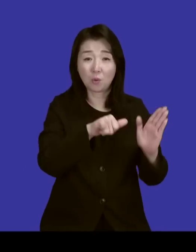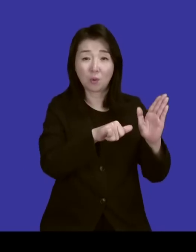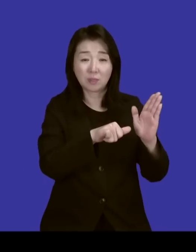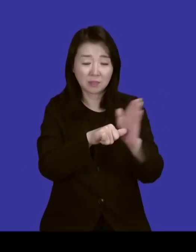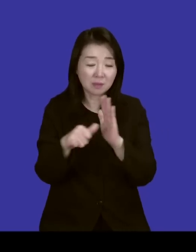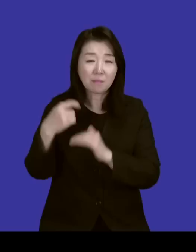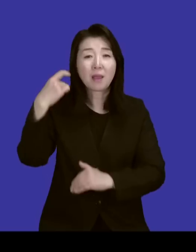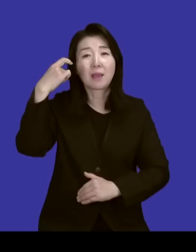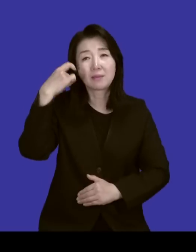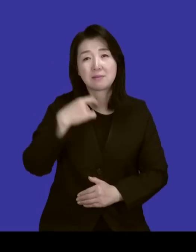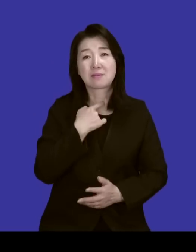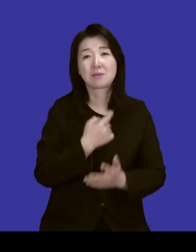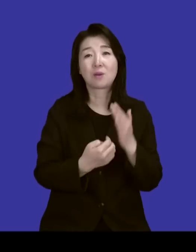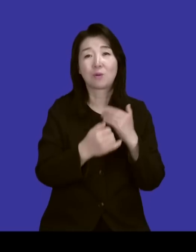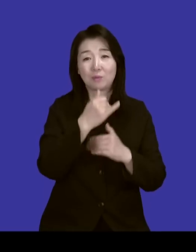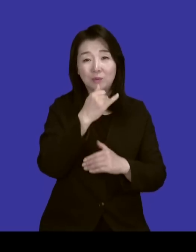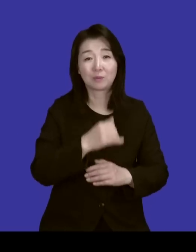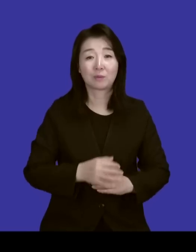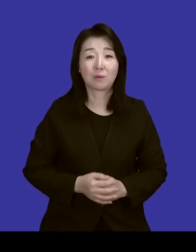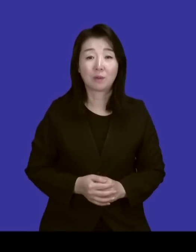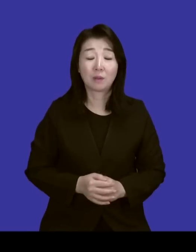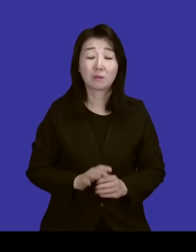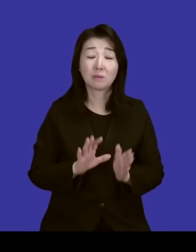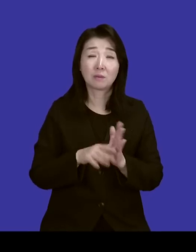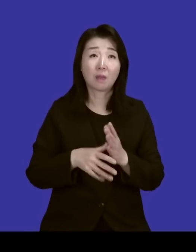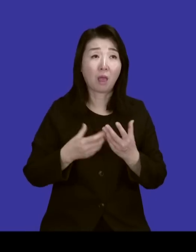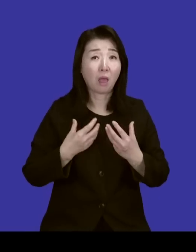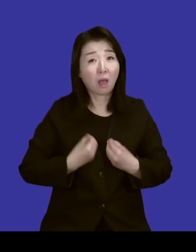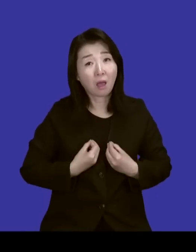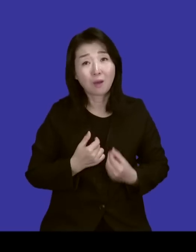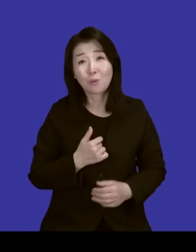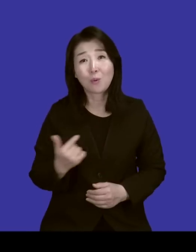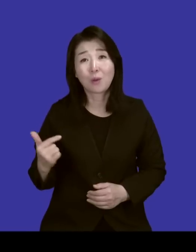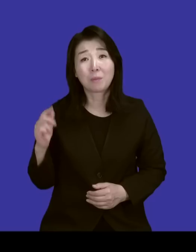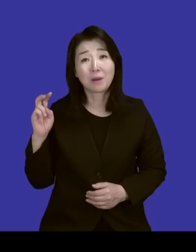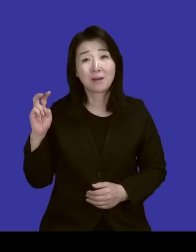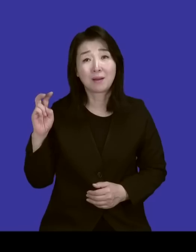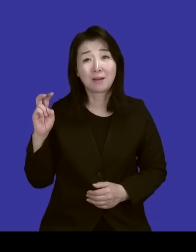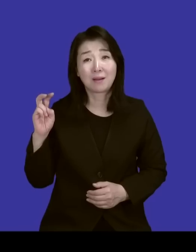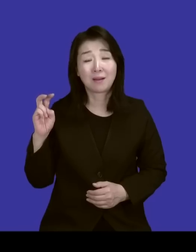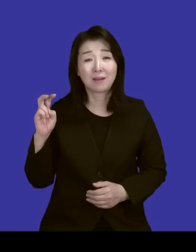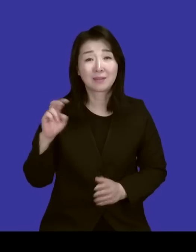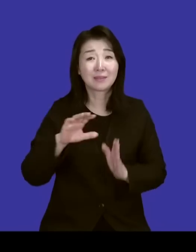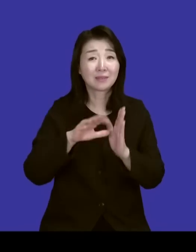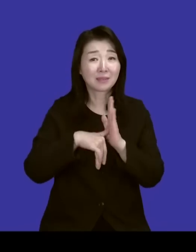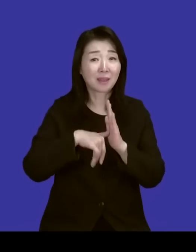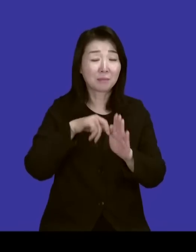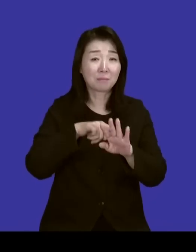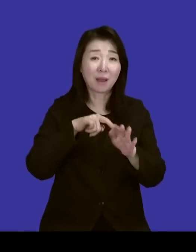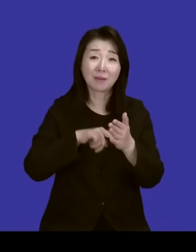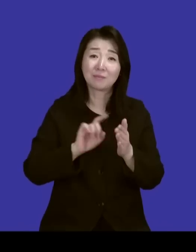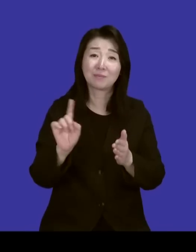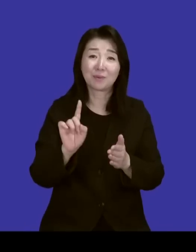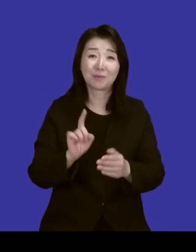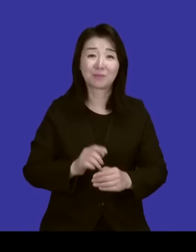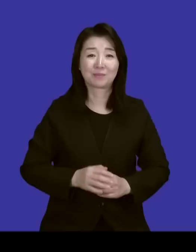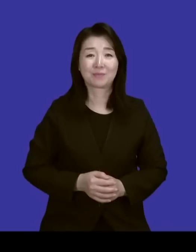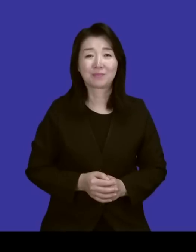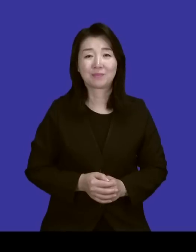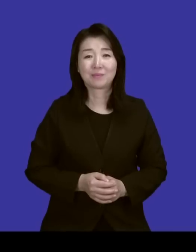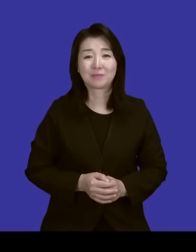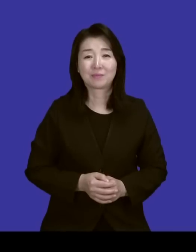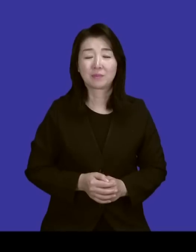실패감 이런 것들을 경험하게 되었죠. 그럼 좌절감이 크셨겠어요? 그렇죠. 어떠셨어요? 그 당시에 공부 뭐 열심히.